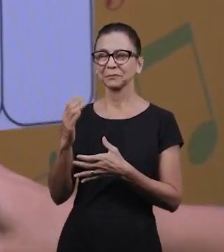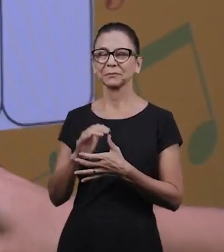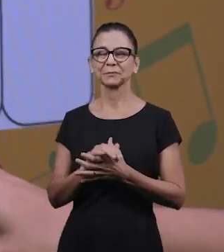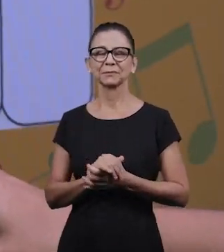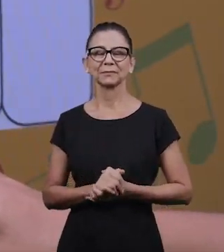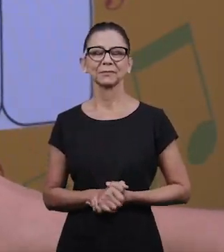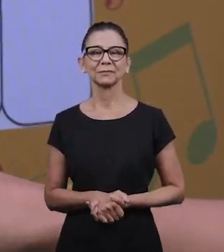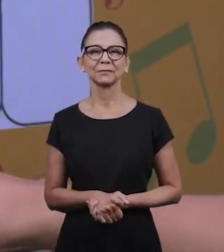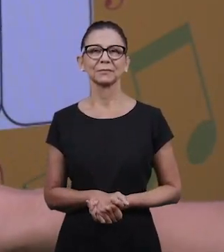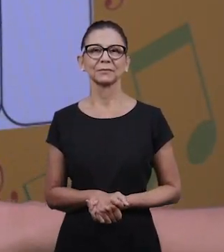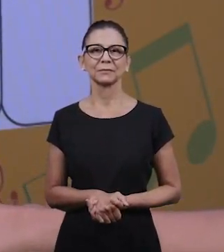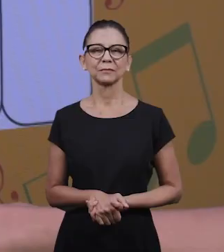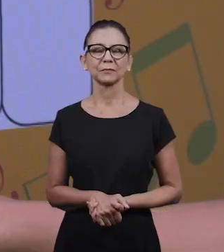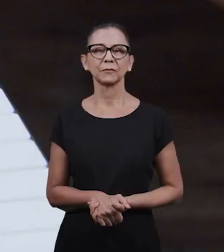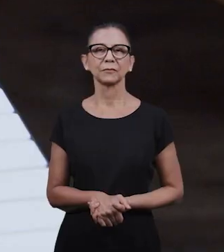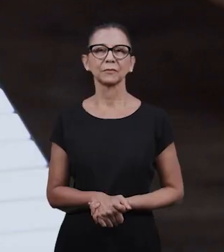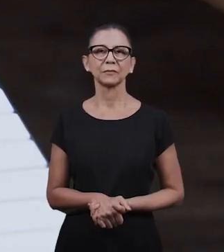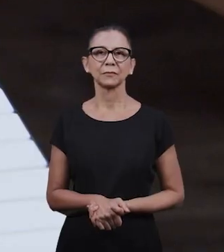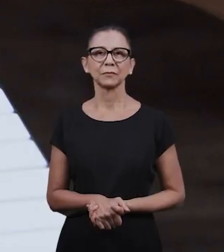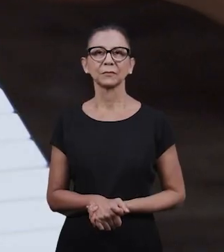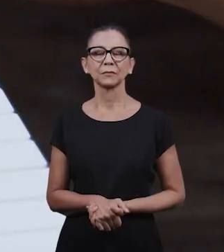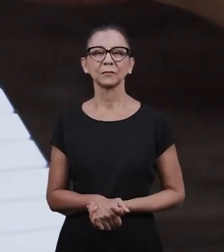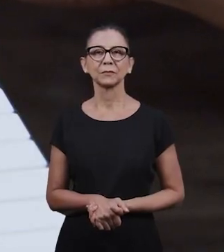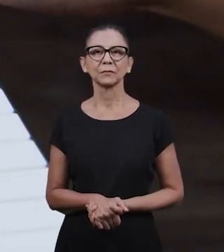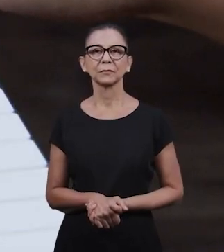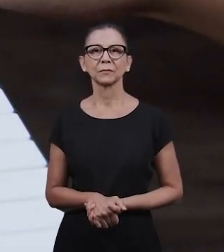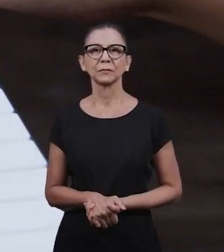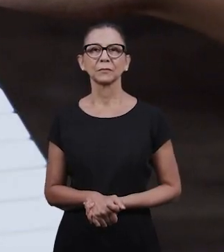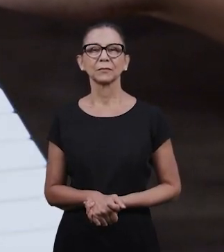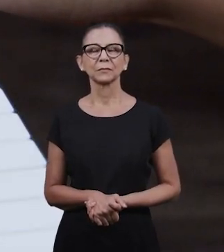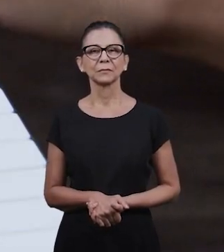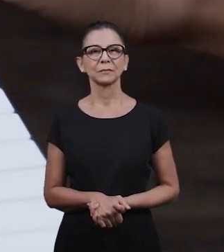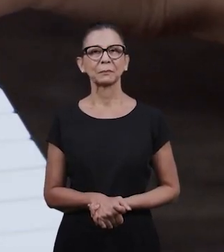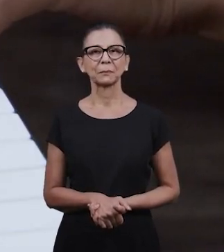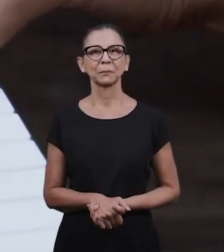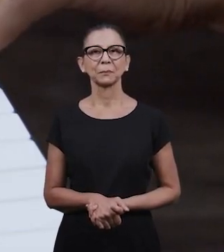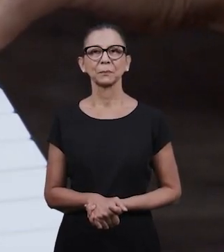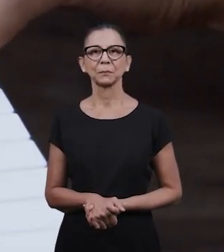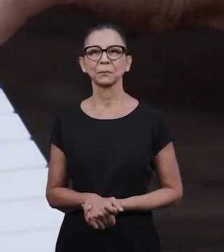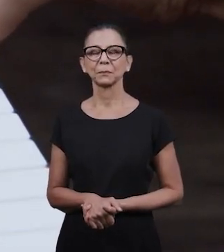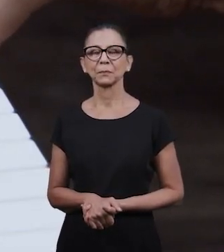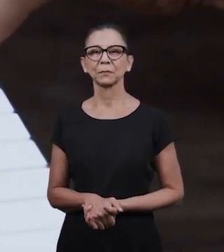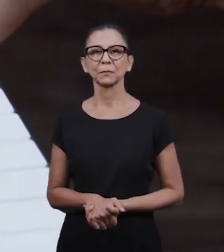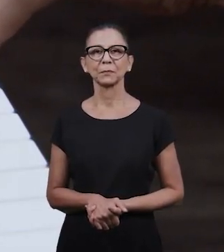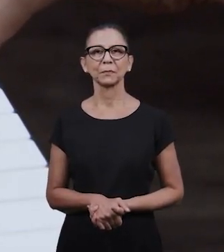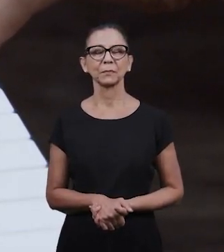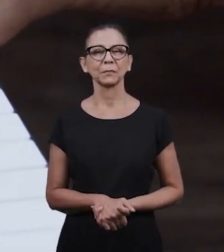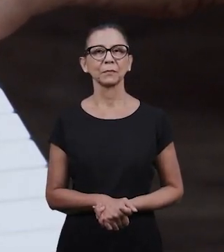Donc, on change discrètement 3, 2, 1. Et on revient. 2, 3,